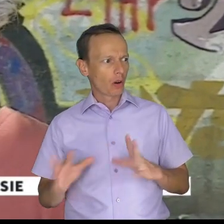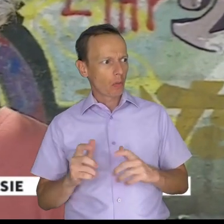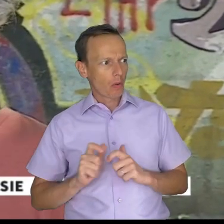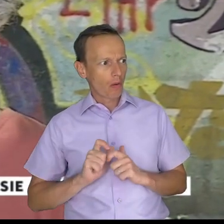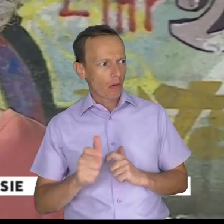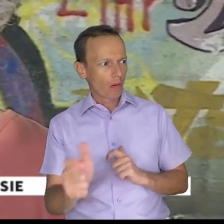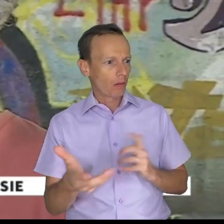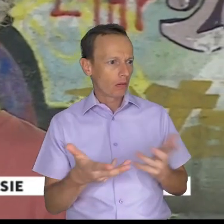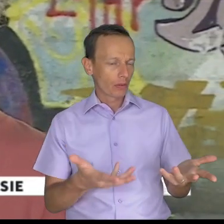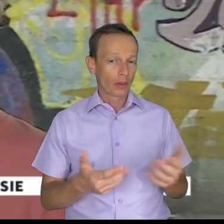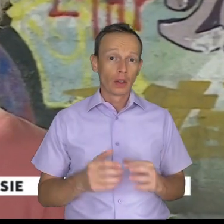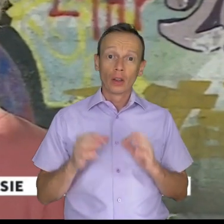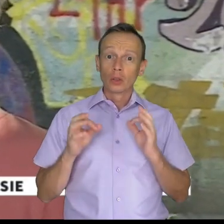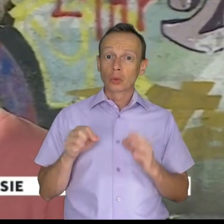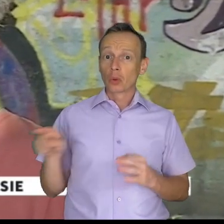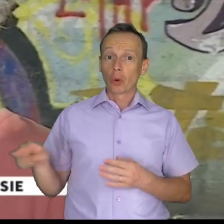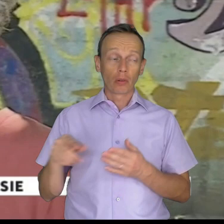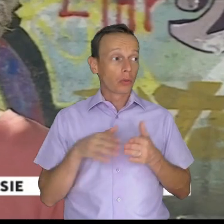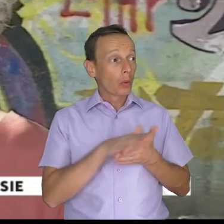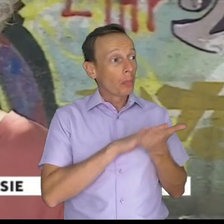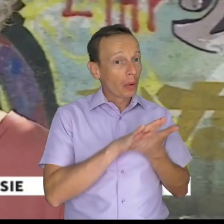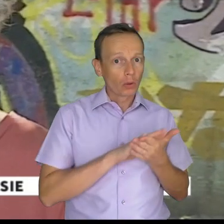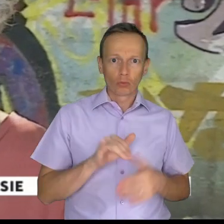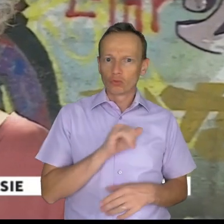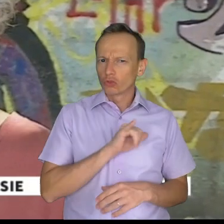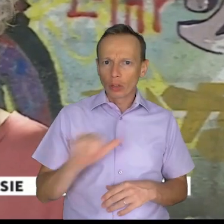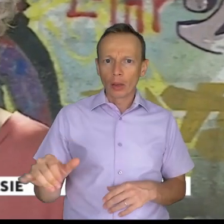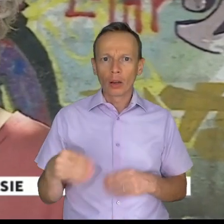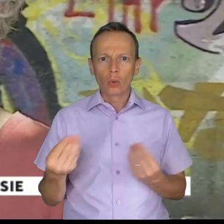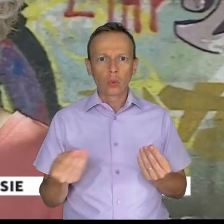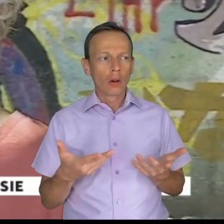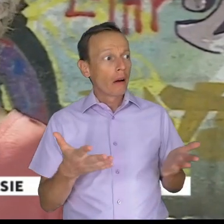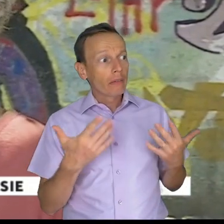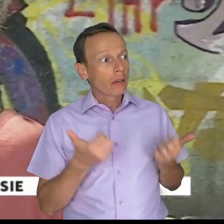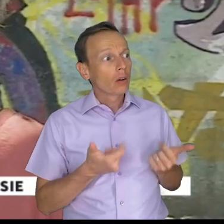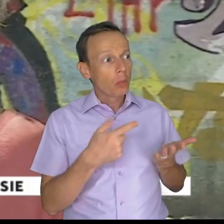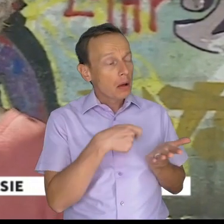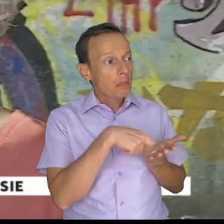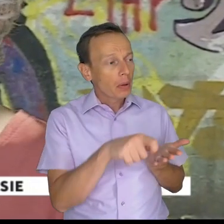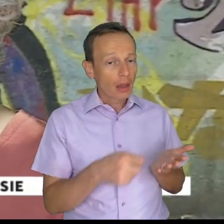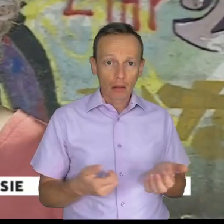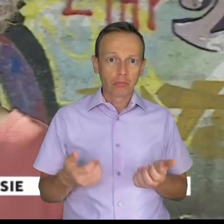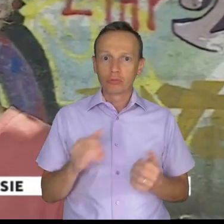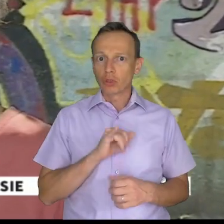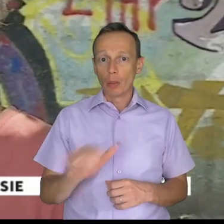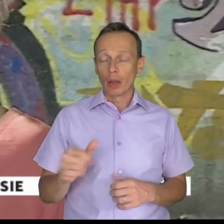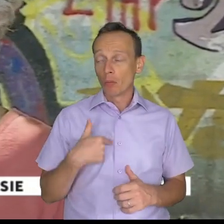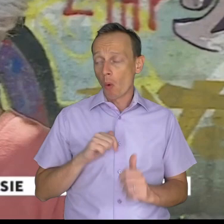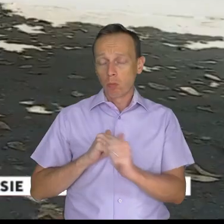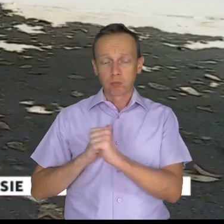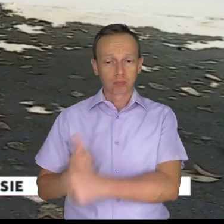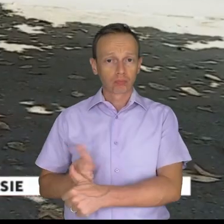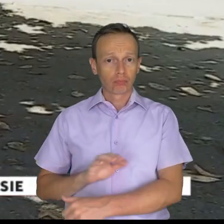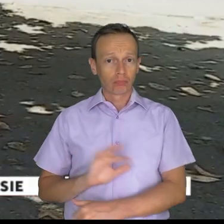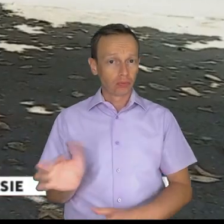la suite avec vos voisins En fait, ils ne se sont jamais excusés, jamais ils m'ont demandé quels étaient les frais qui avaient été engendrés, donc